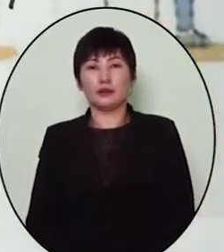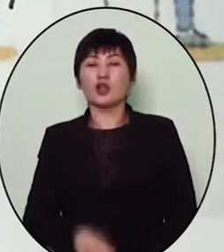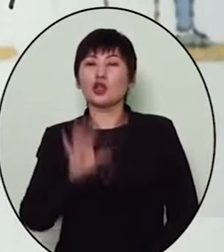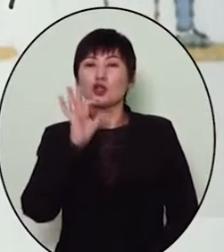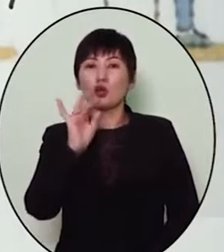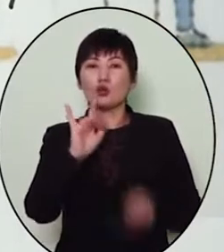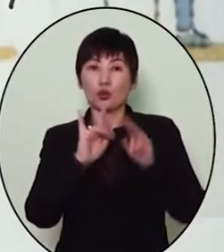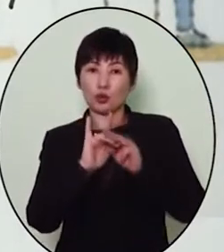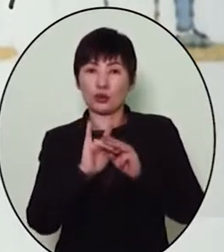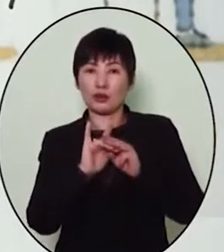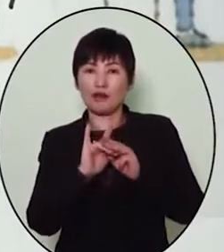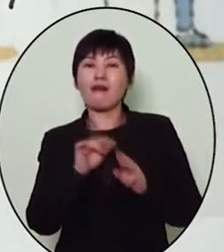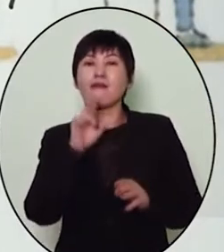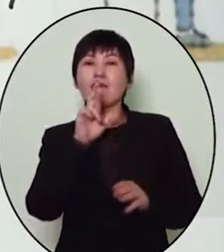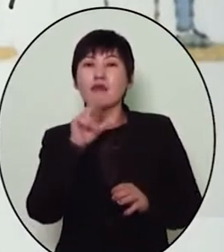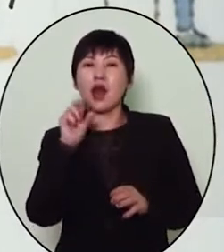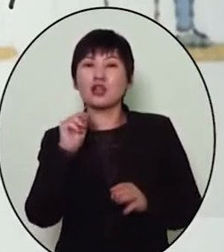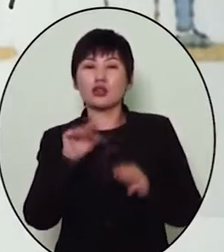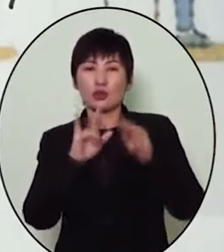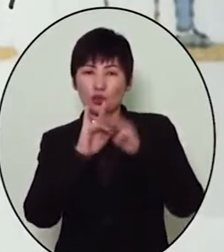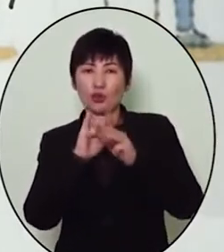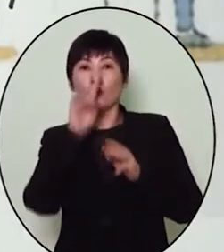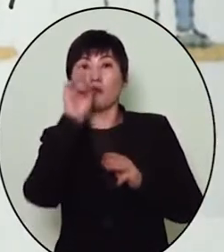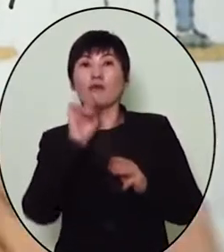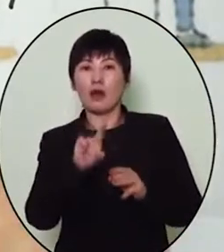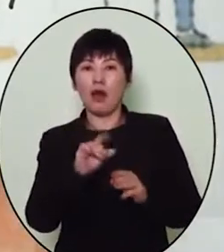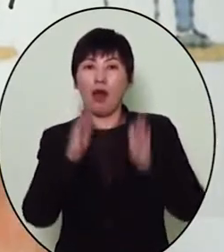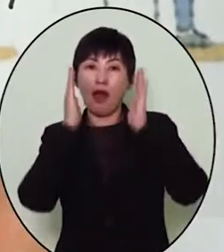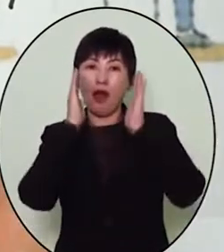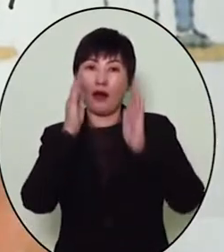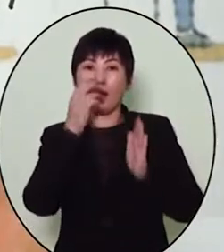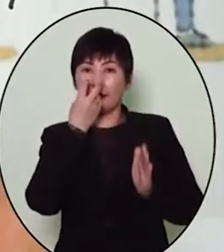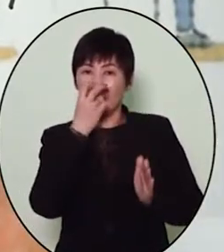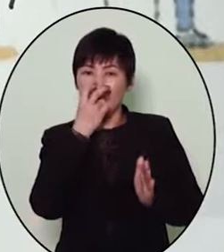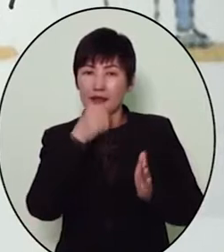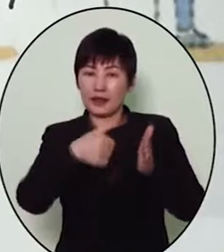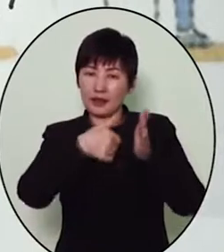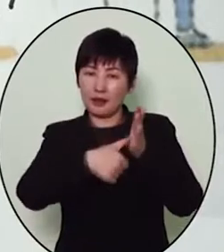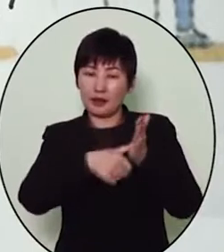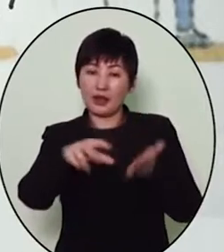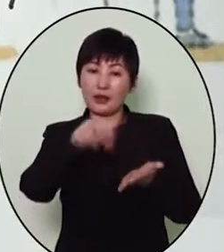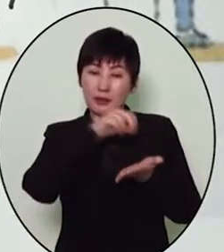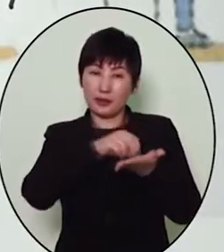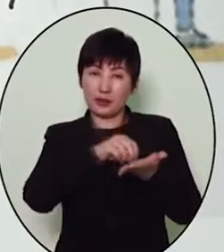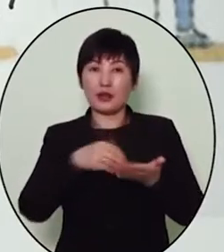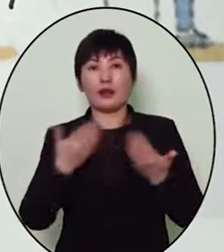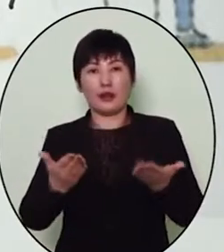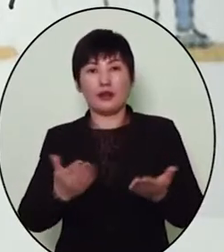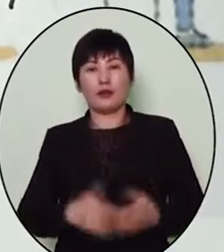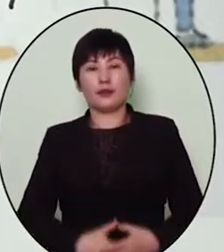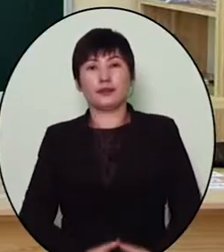Зөв сууна гэхээр яаж суухыг хэлдэг юм бол анхааралтай ажиглаад дэвтэртээ бичээрэй.